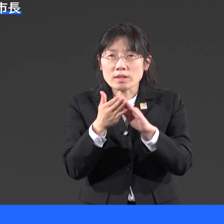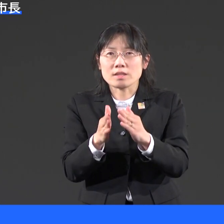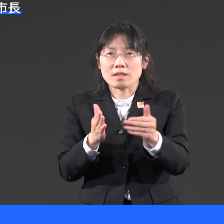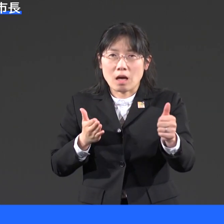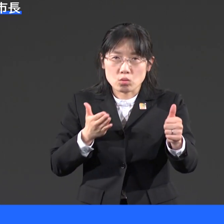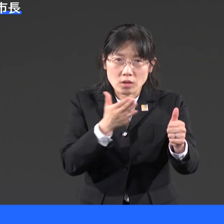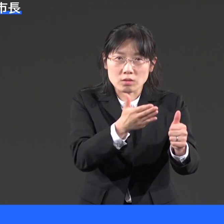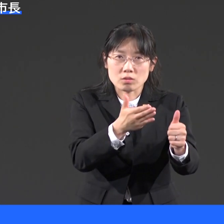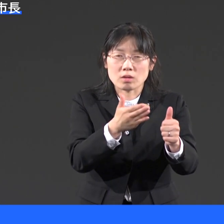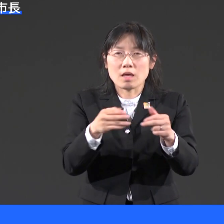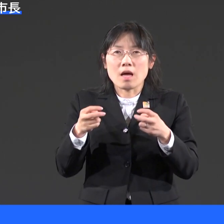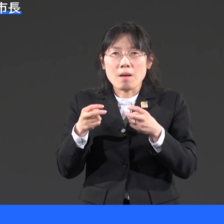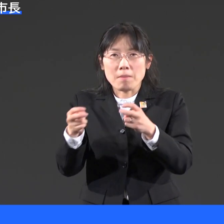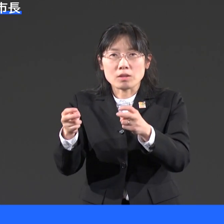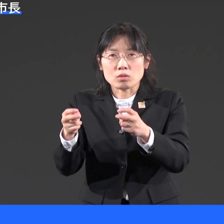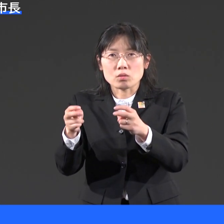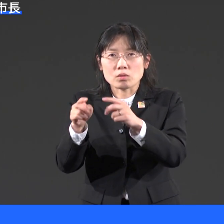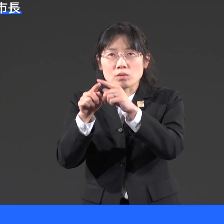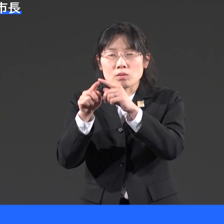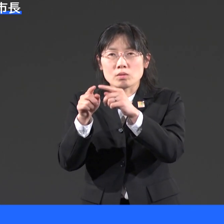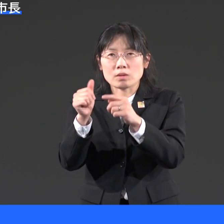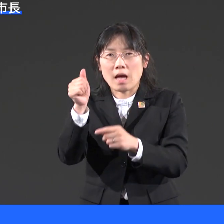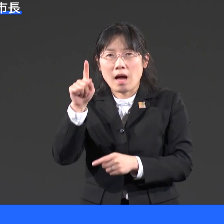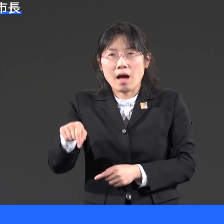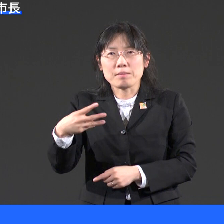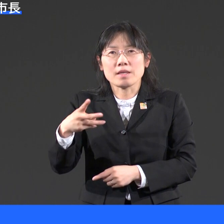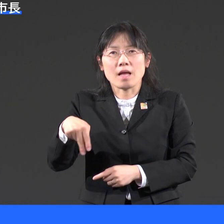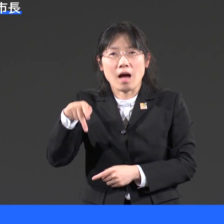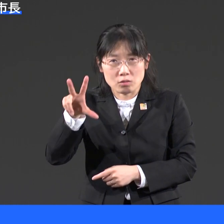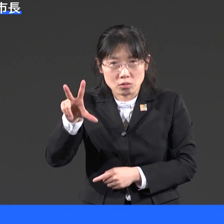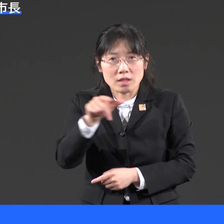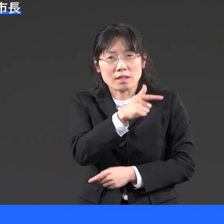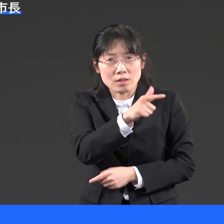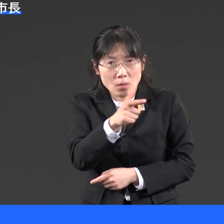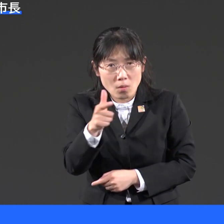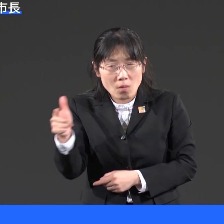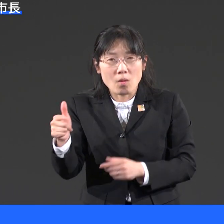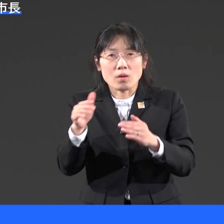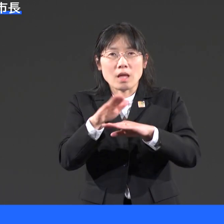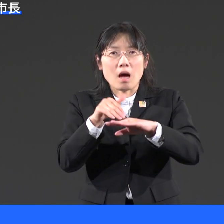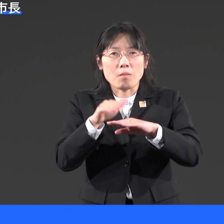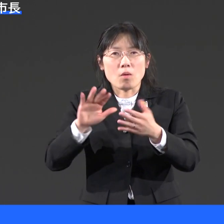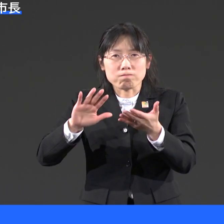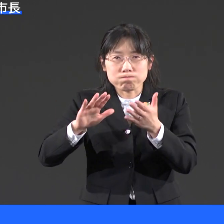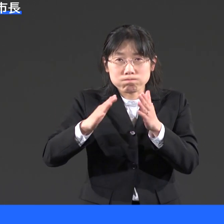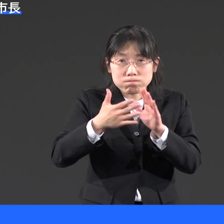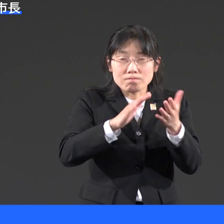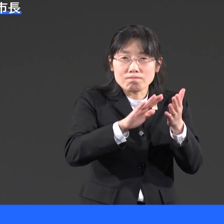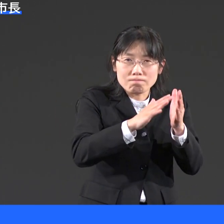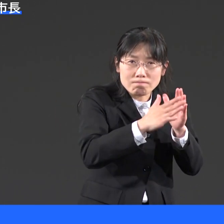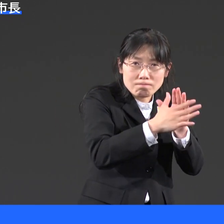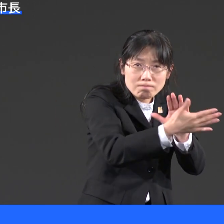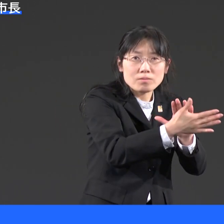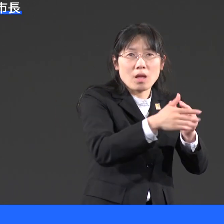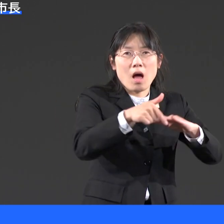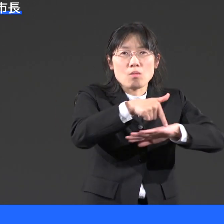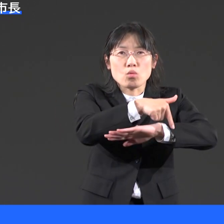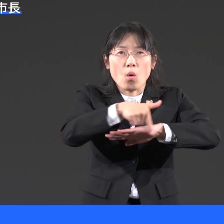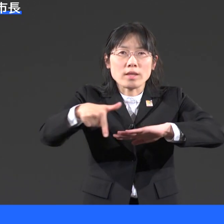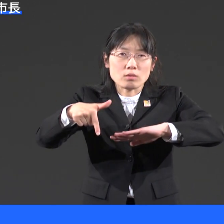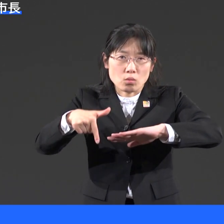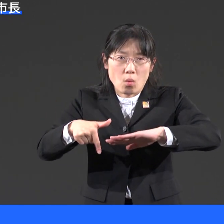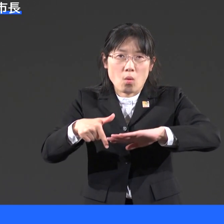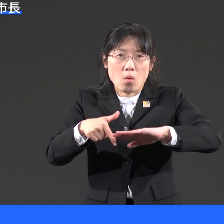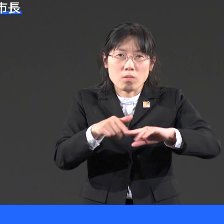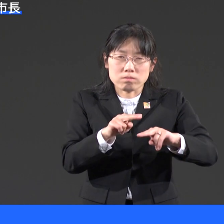バスターミナル、それと都心の再開発などですね、非常にいろいろな札幌が大きく変わってくるプロジェクトを